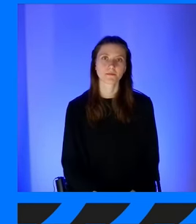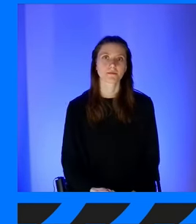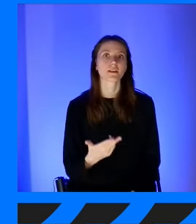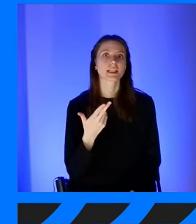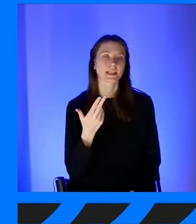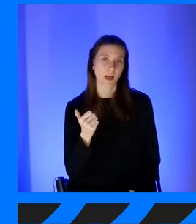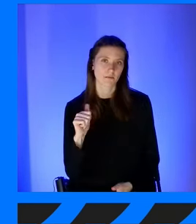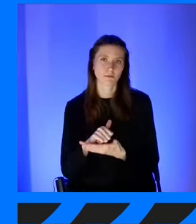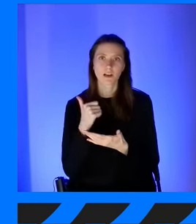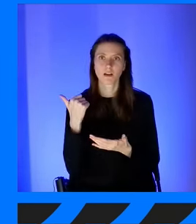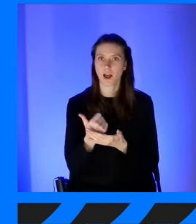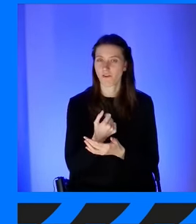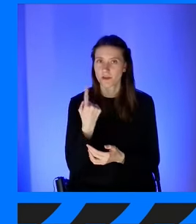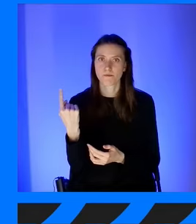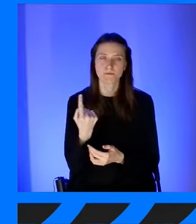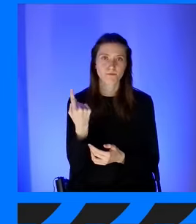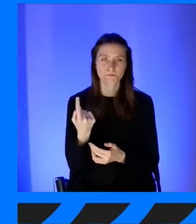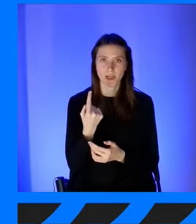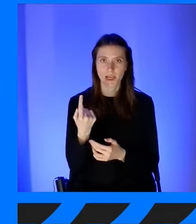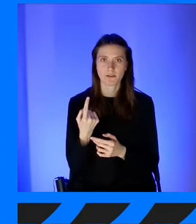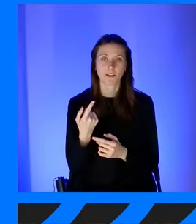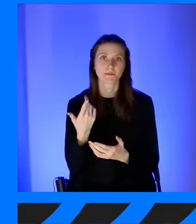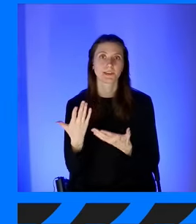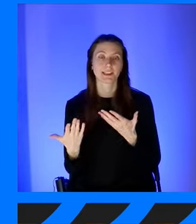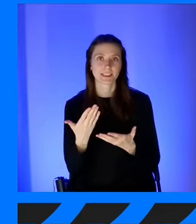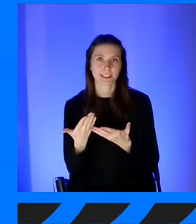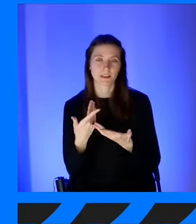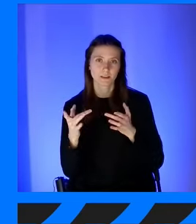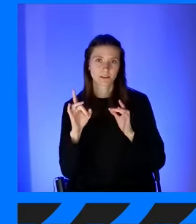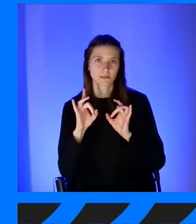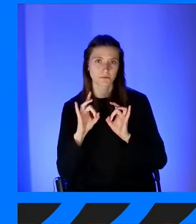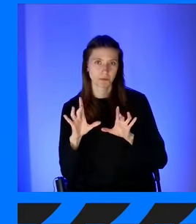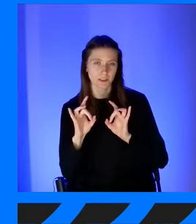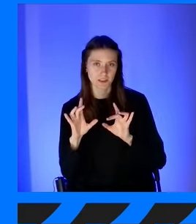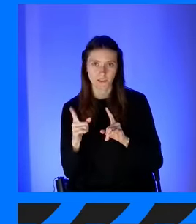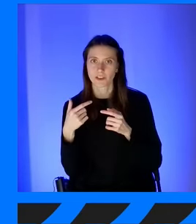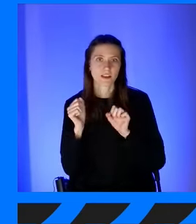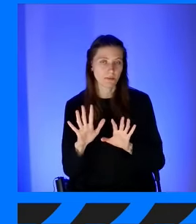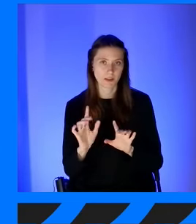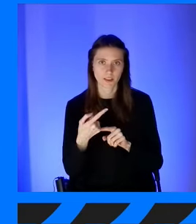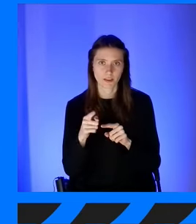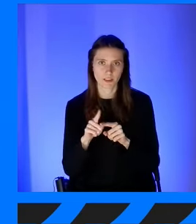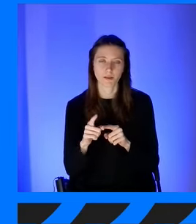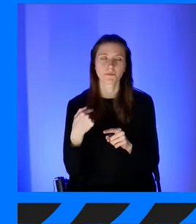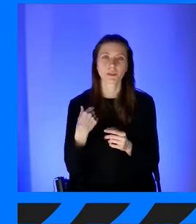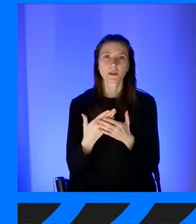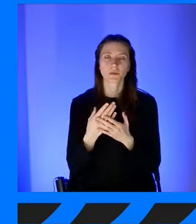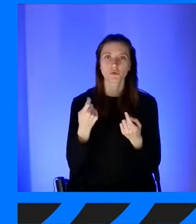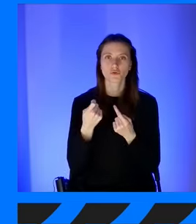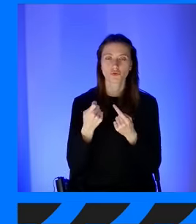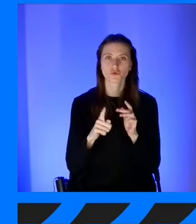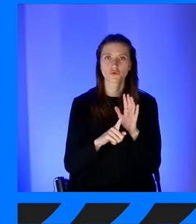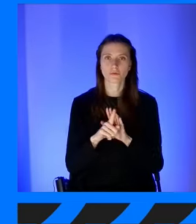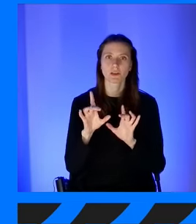главное первой прям поит если взялись не бросать потому что вот я там чуть-чуть про трансформации это